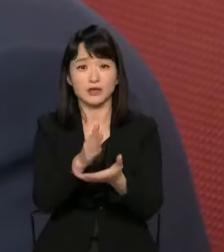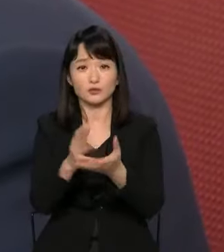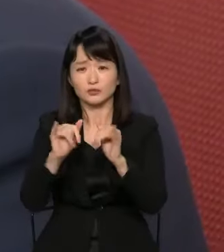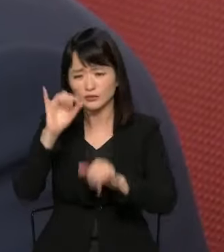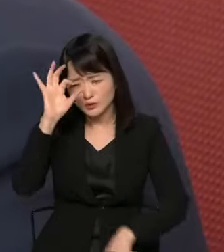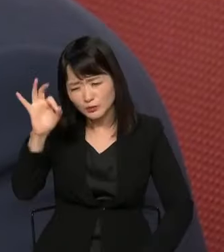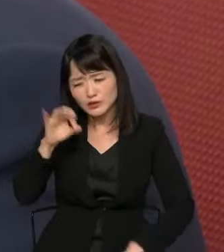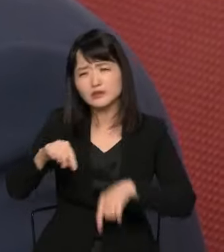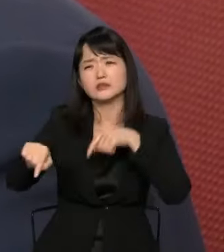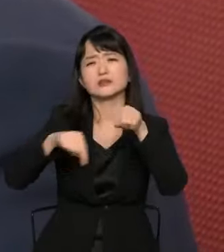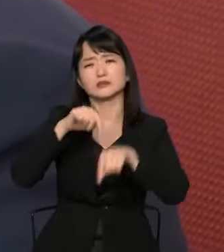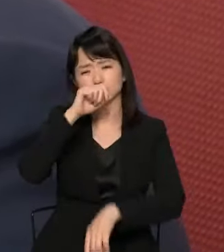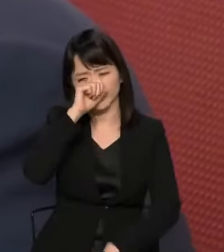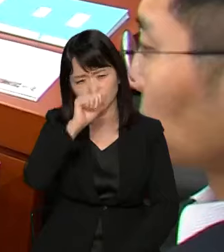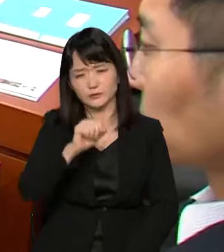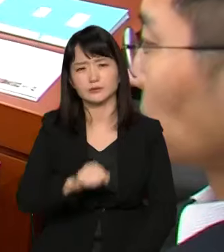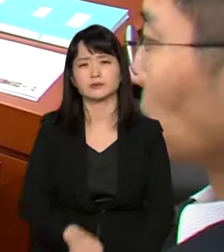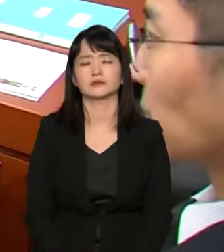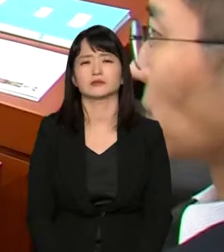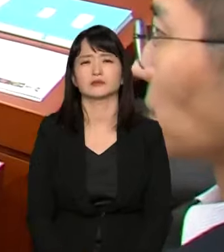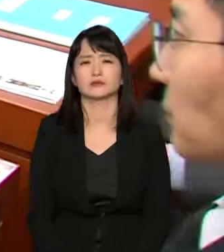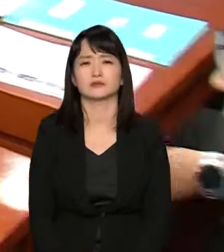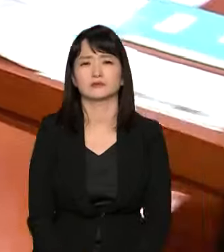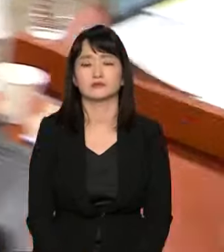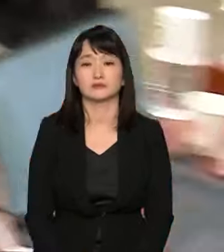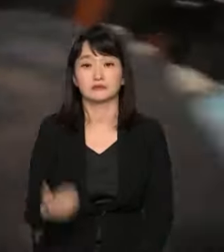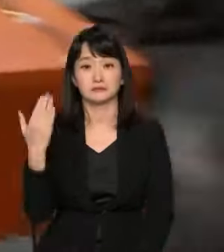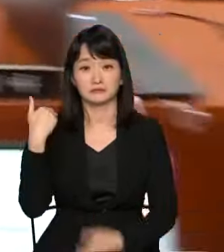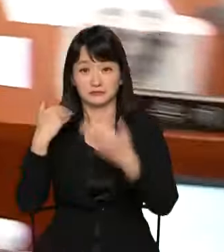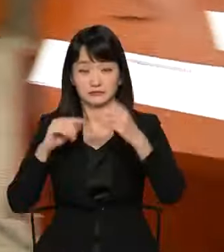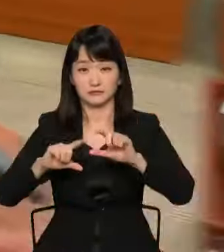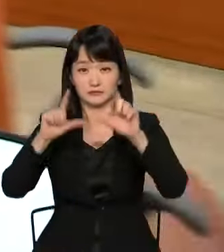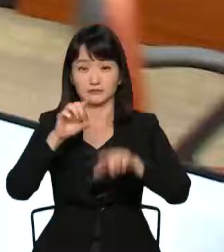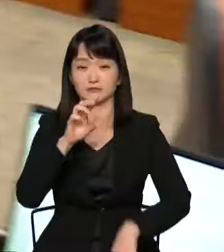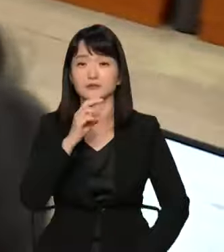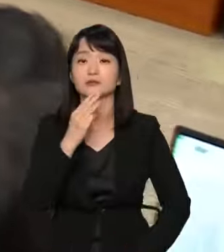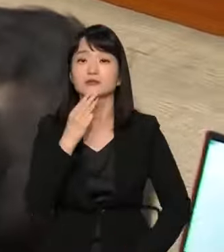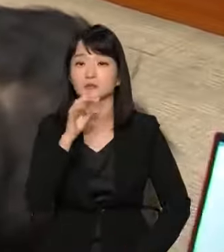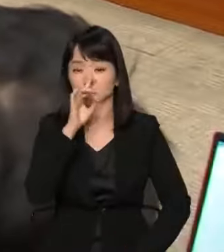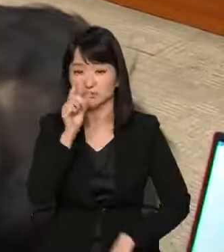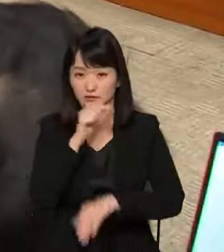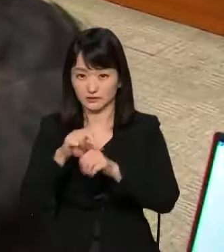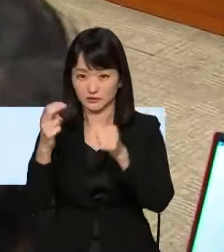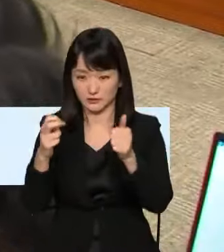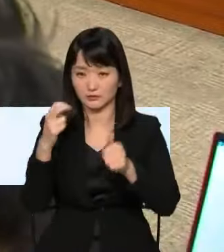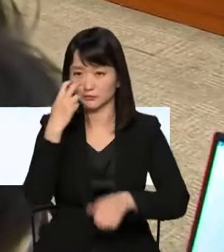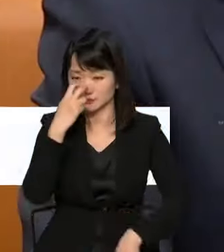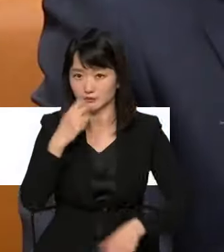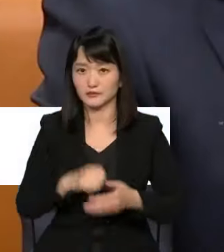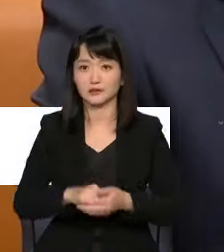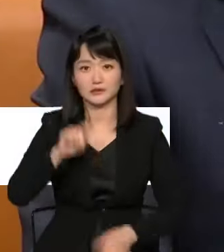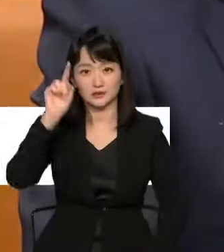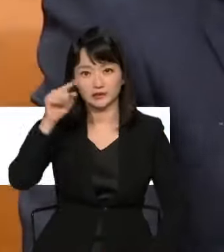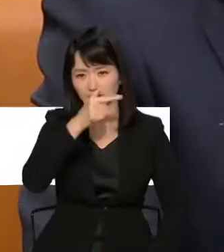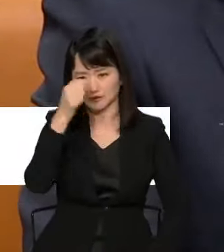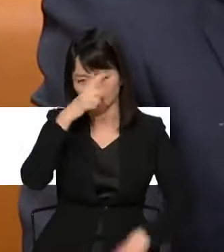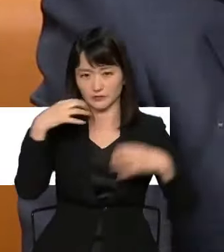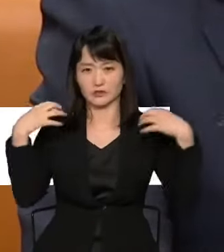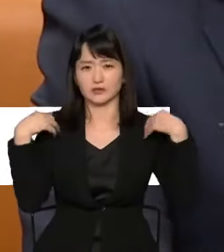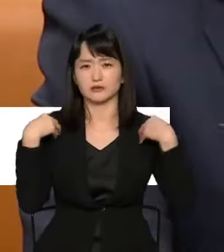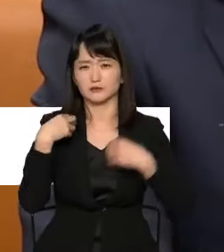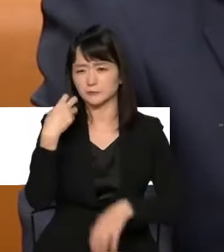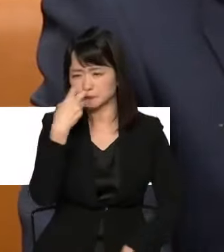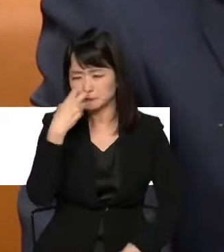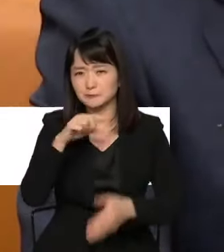했으면 좋겠다고도 밝혔습니다. 지난 18일 서울중앙지검에 이어 내일 열리는 대검찰청